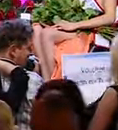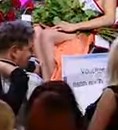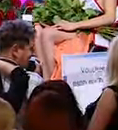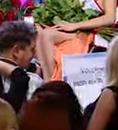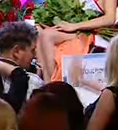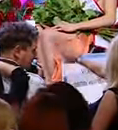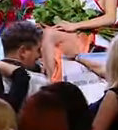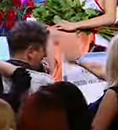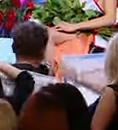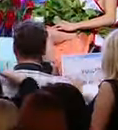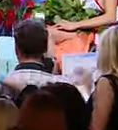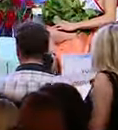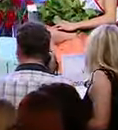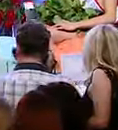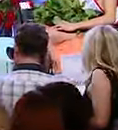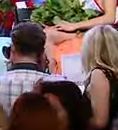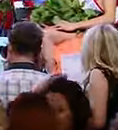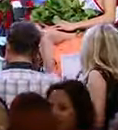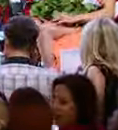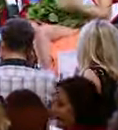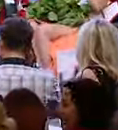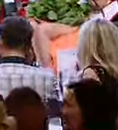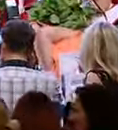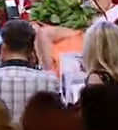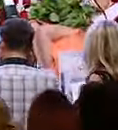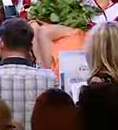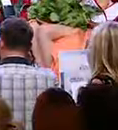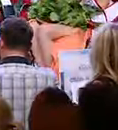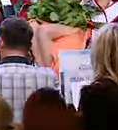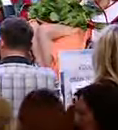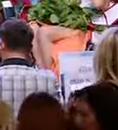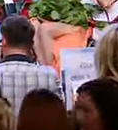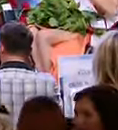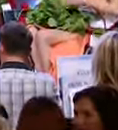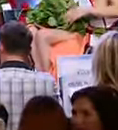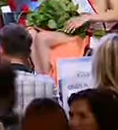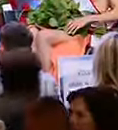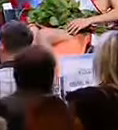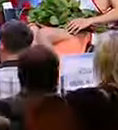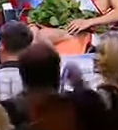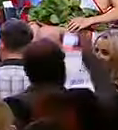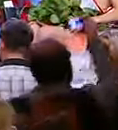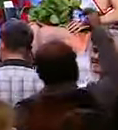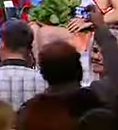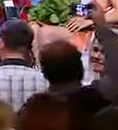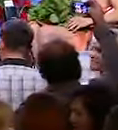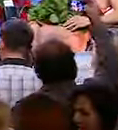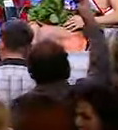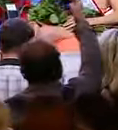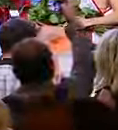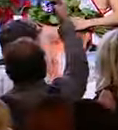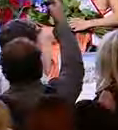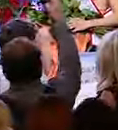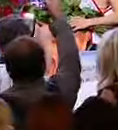Dziękujemy bardzo gorąco, drodzy Państwo. To już jest ostateczny koniec. Tak jest chwili dla fotoreporterów. Można oczywiście jeszcze raz nagrodzić